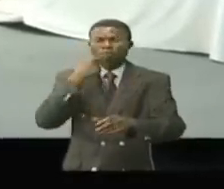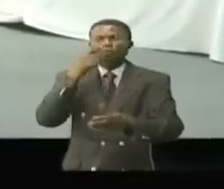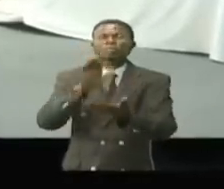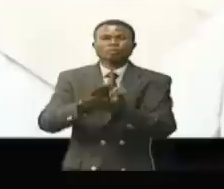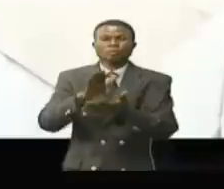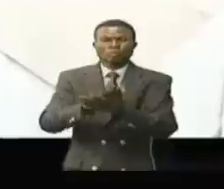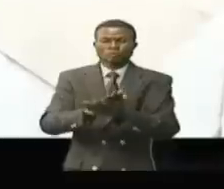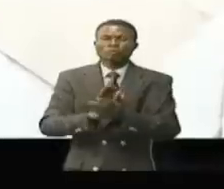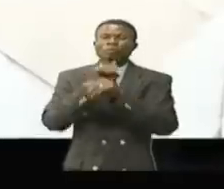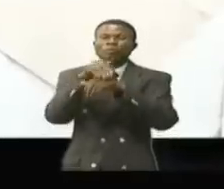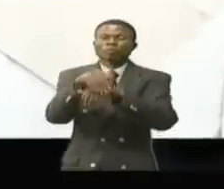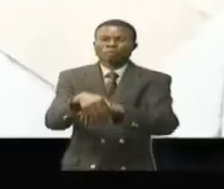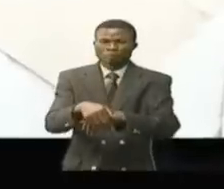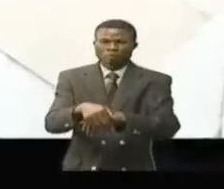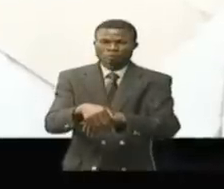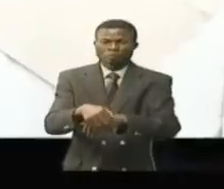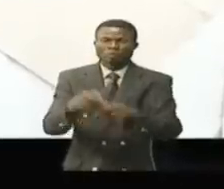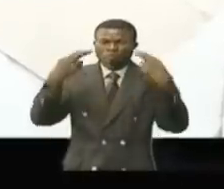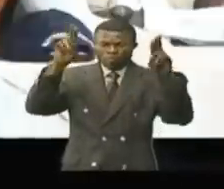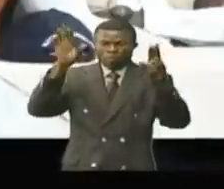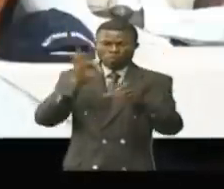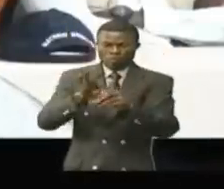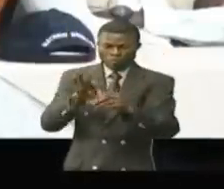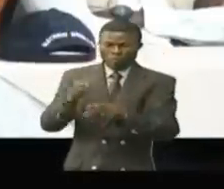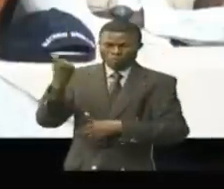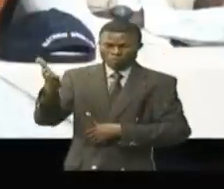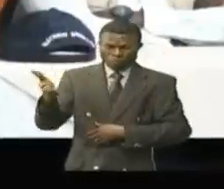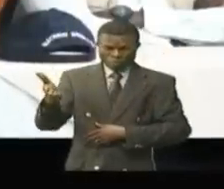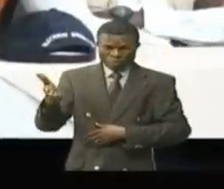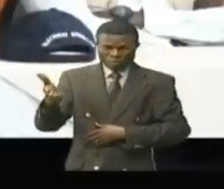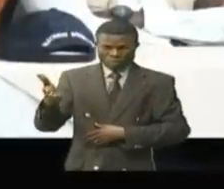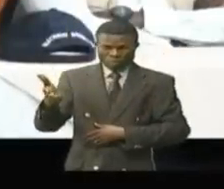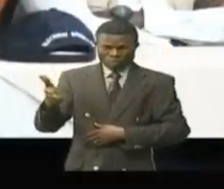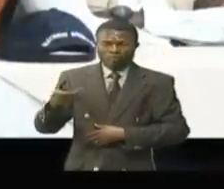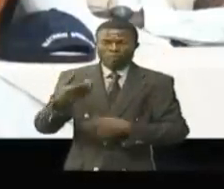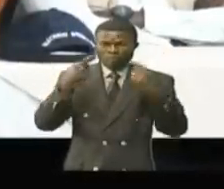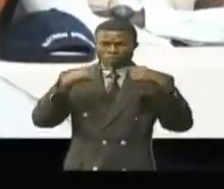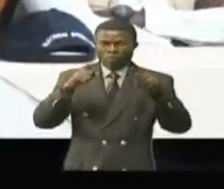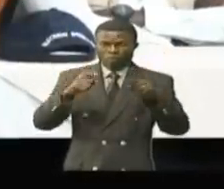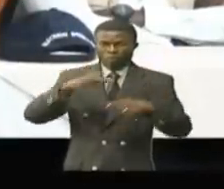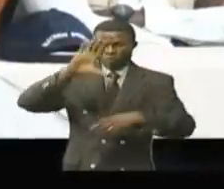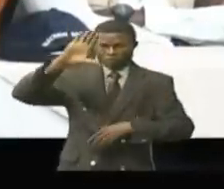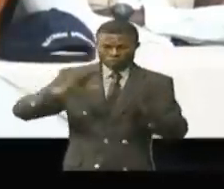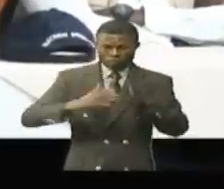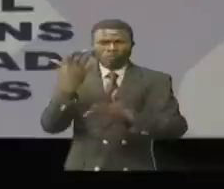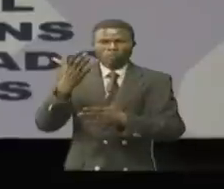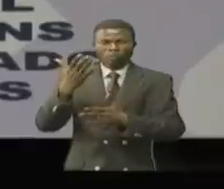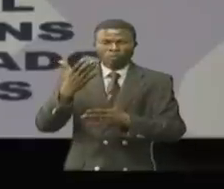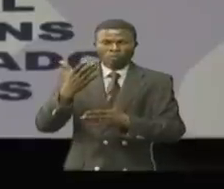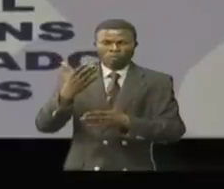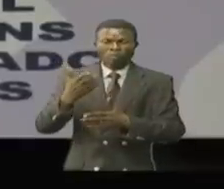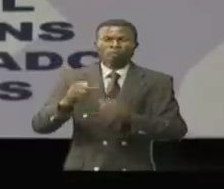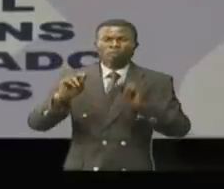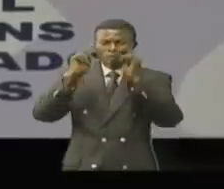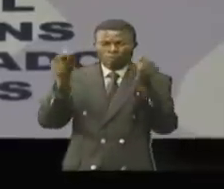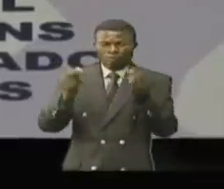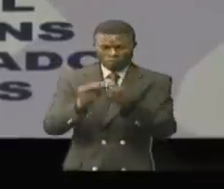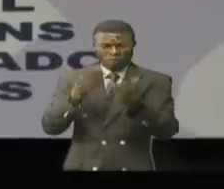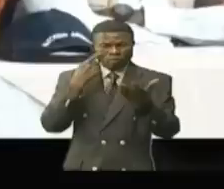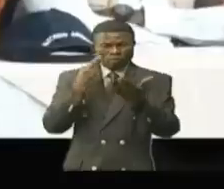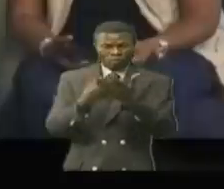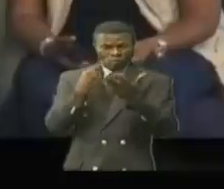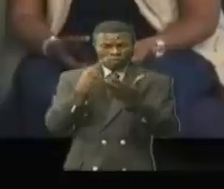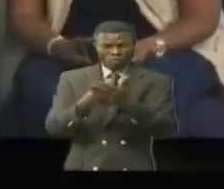leur contribution à la réussite de cette lourde mission. Rappelons que c'est la cinquième fois que l'SF-SADC observe les